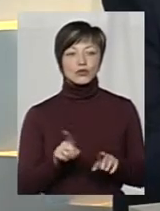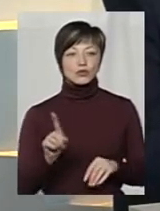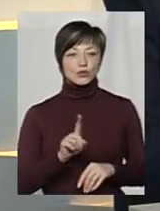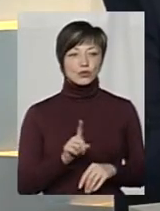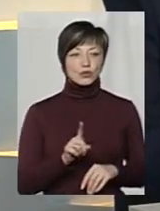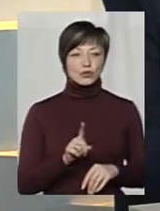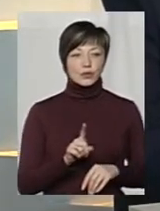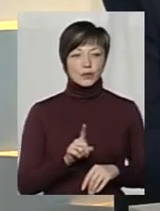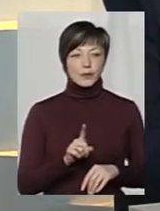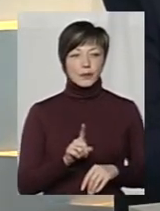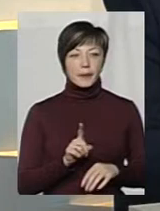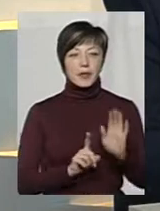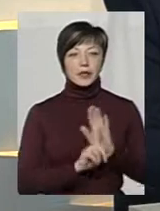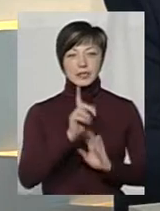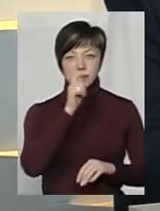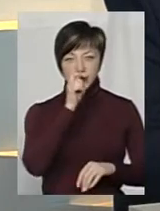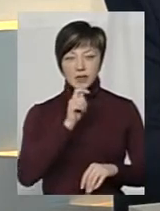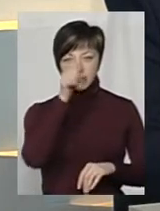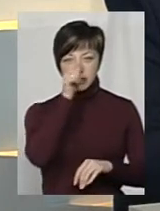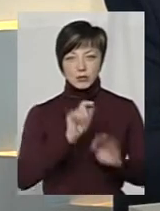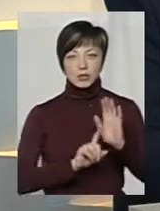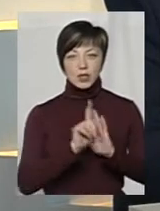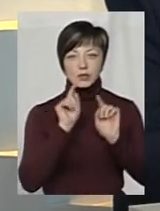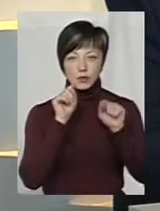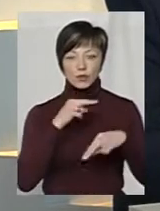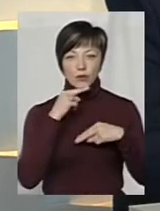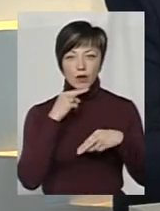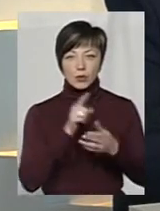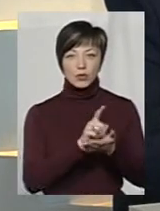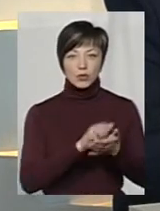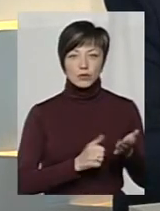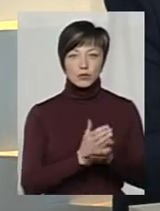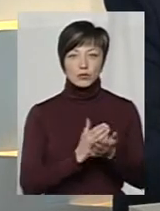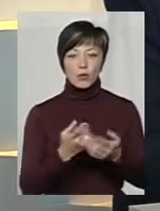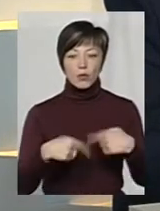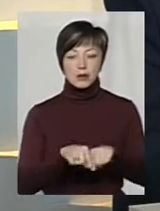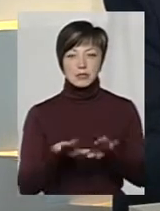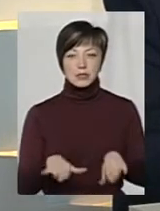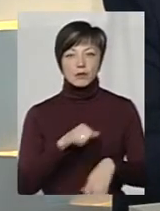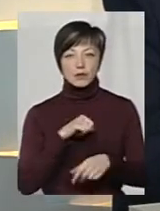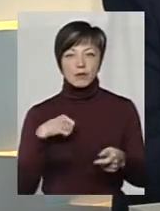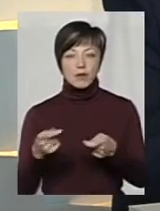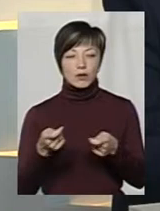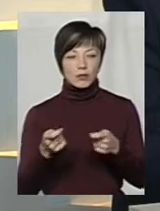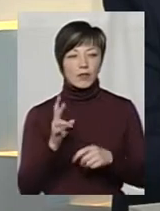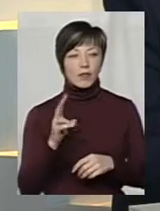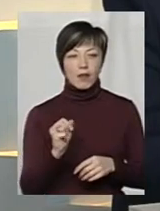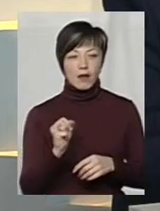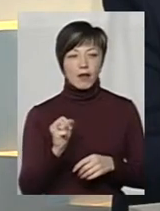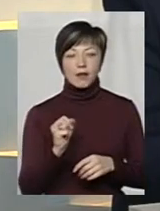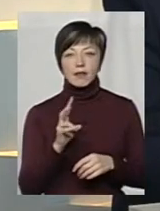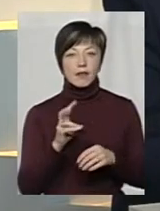буквально з квітня місяця почали звертати увагу як фіскальної служби та органів місцевого самоврядування на не